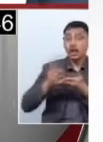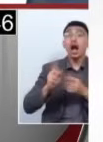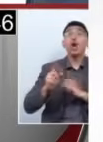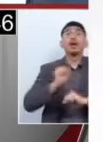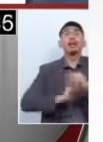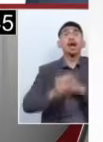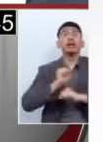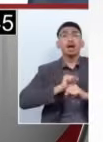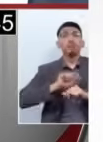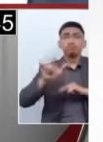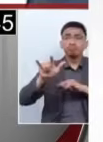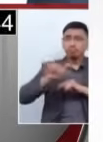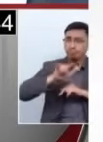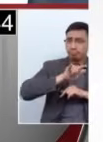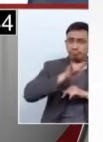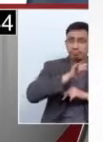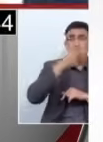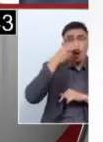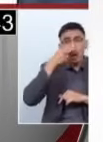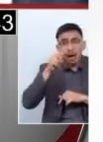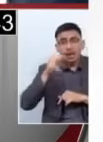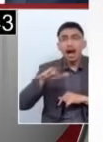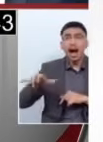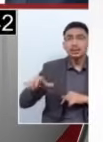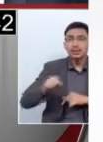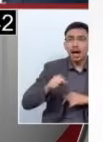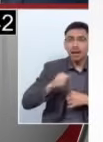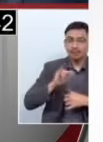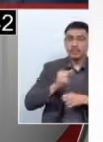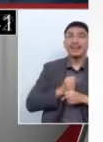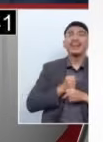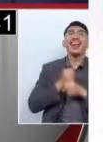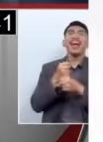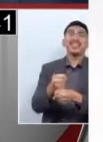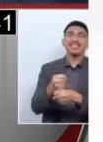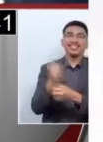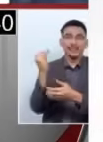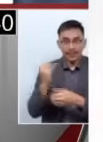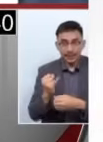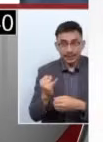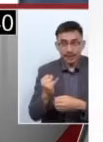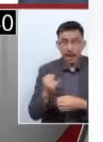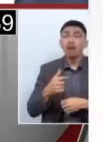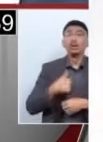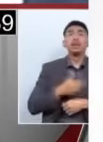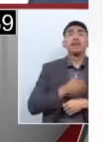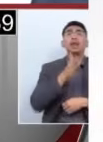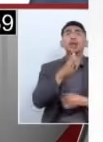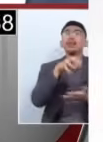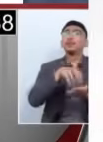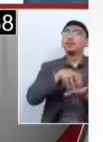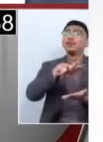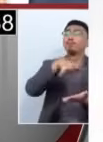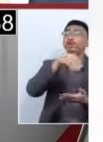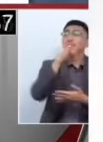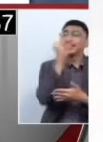sifatnya serangan-serangan personal ada baiknya dikurangi dan betul-betul fokus di dalam konteks substansi. Karena dengan substansi